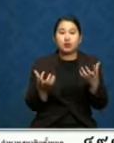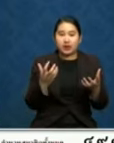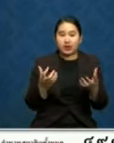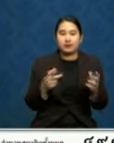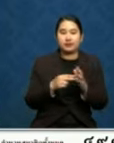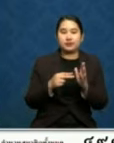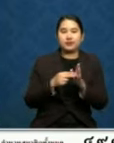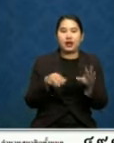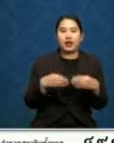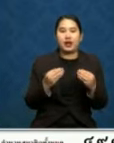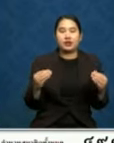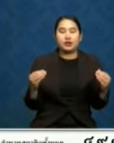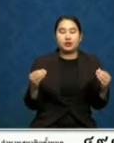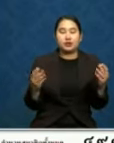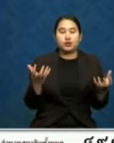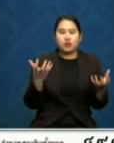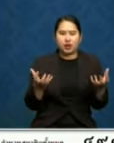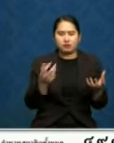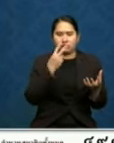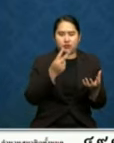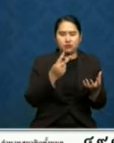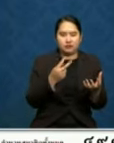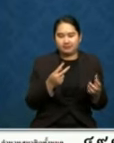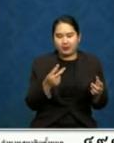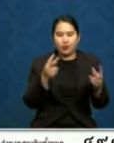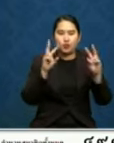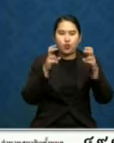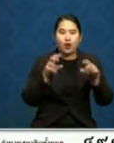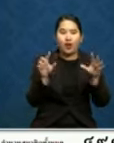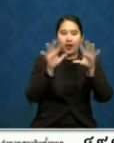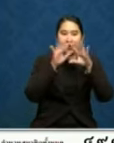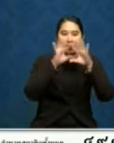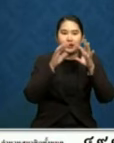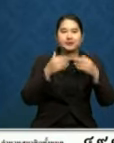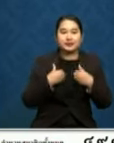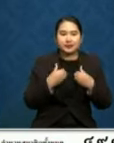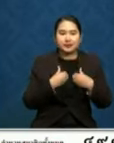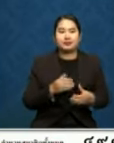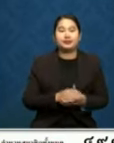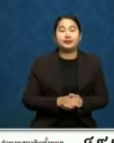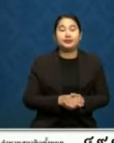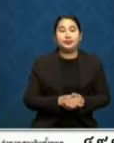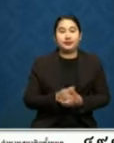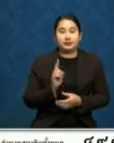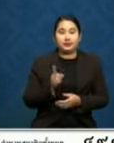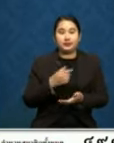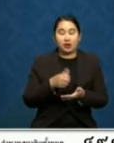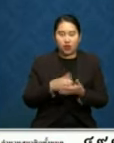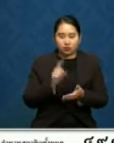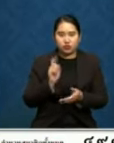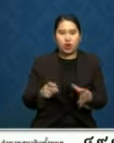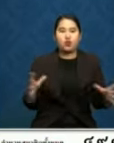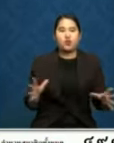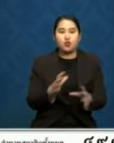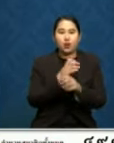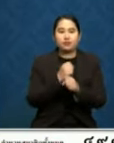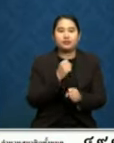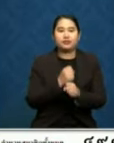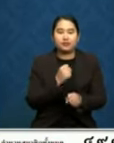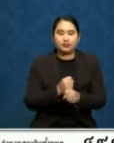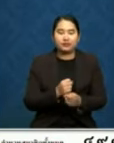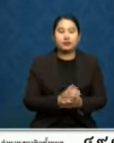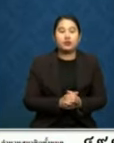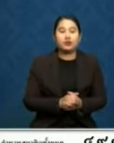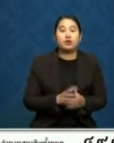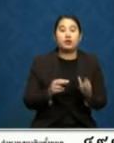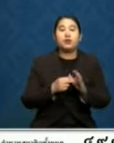การให้ความรู้ทางกฎหมายทับซ้อนกันไปหัวข้อก็คล้ายๆกันซึ่งความเป็นจริงนะคงจะต้องมีการยุบแล้วก็ควบรวมบางหน่วยงานเข้าด้วยกัน